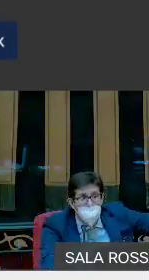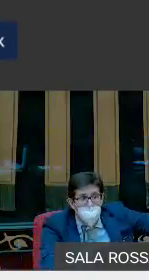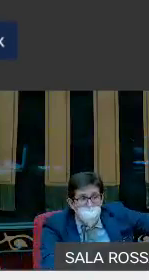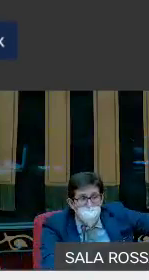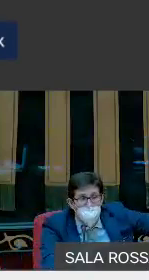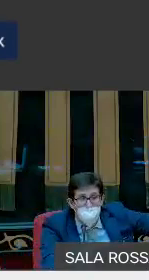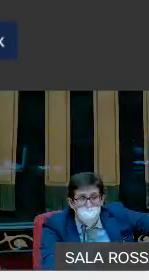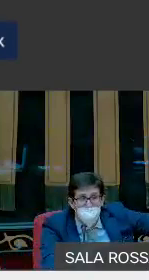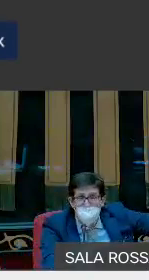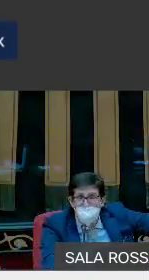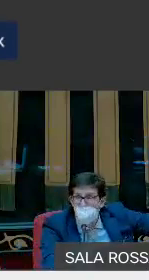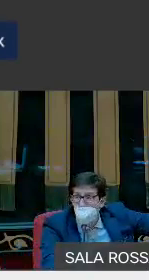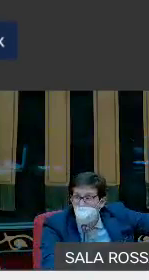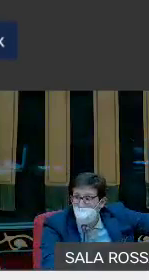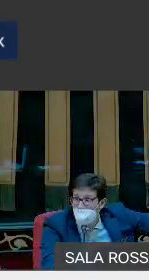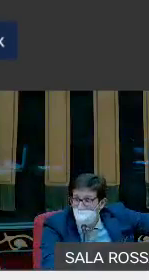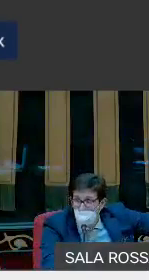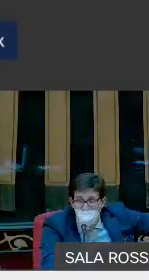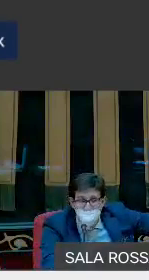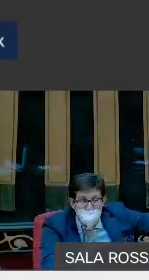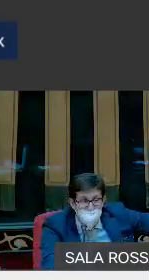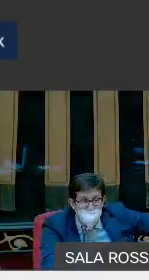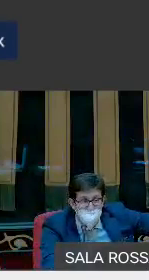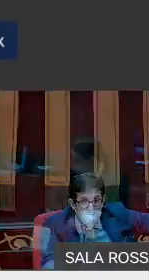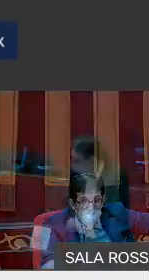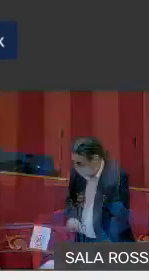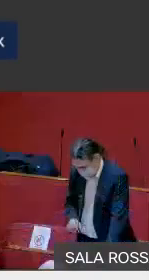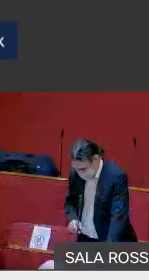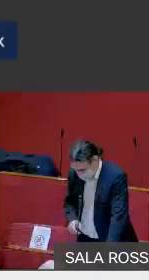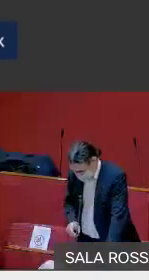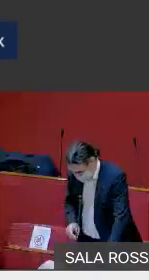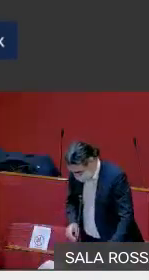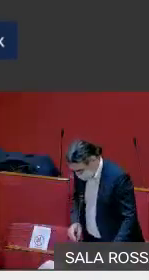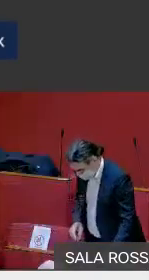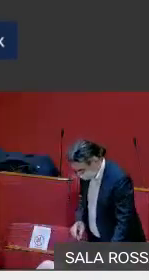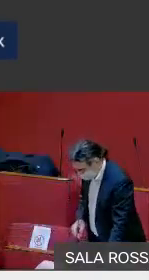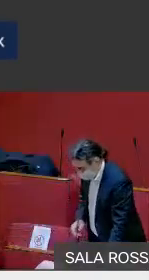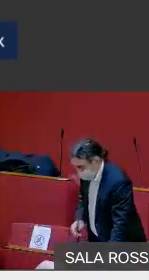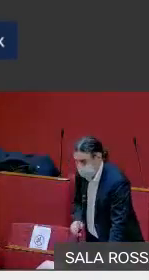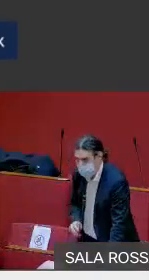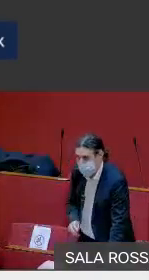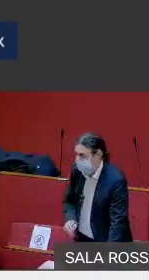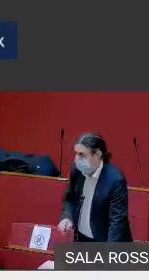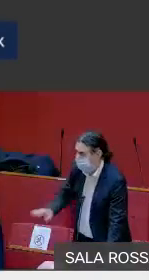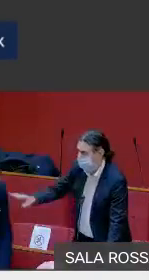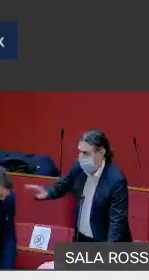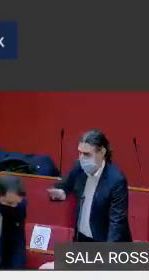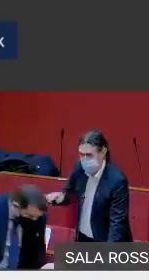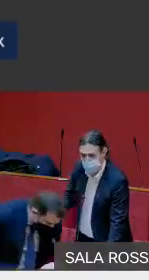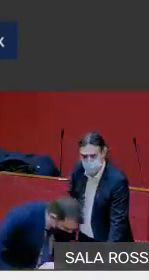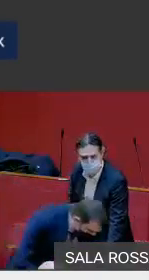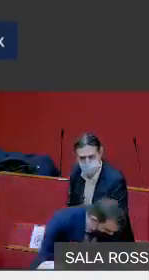consigliere pinione po di silenzio in aula per cortesia grazie grazie presidente